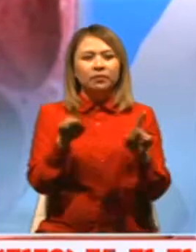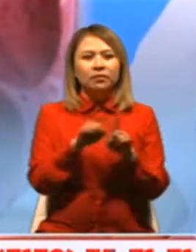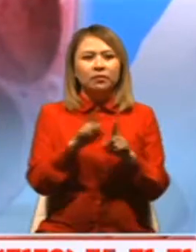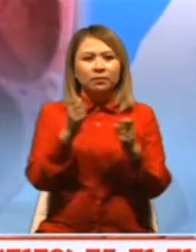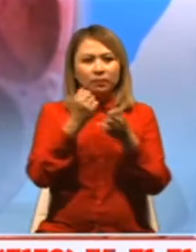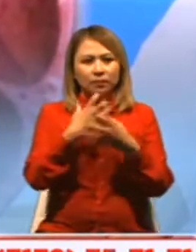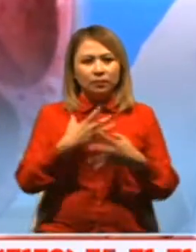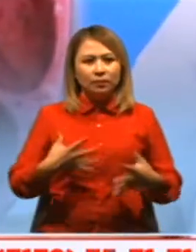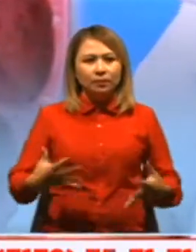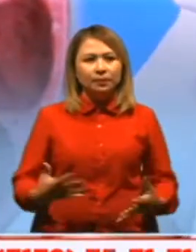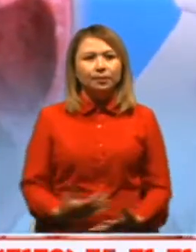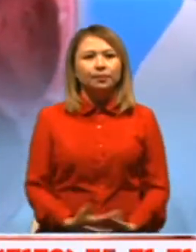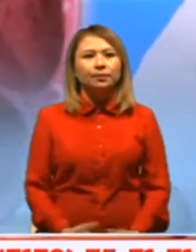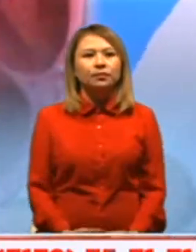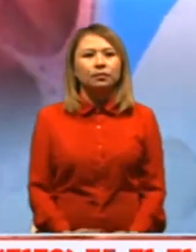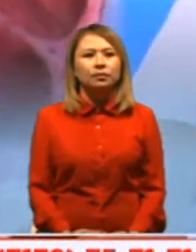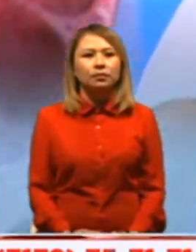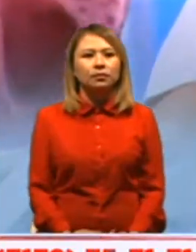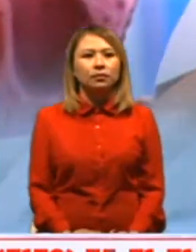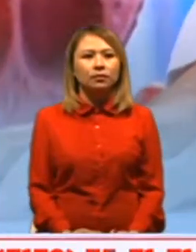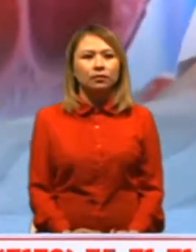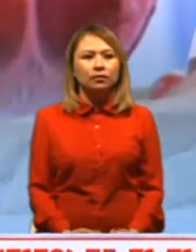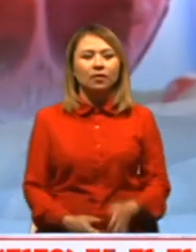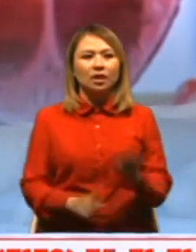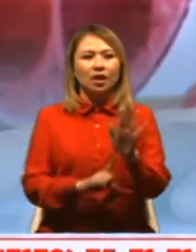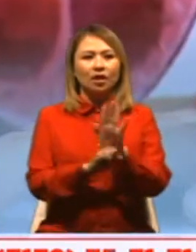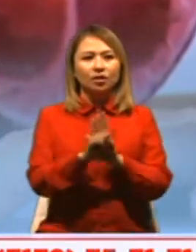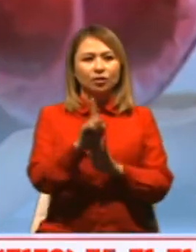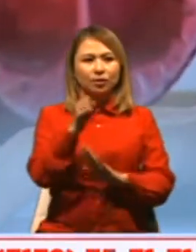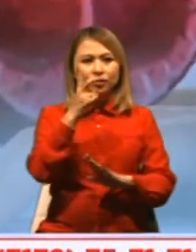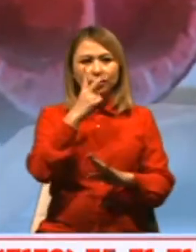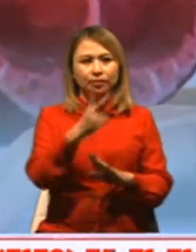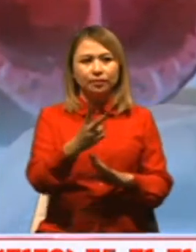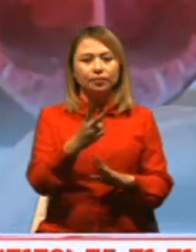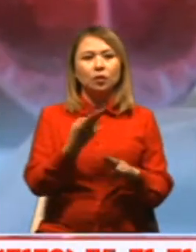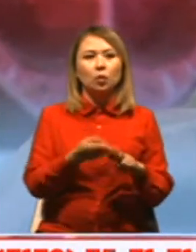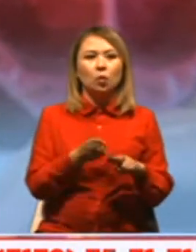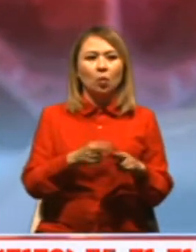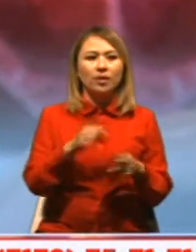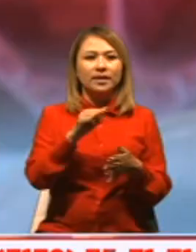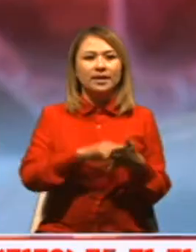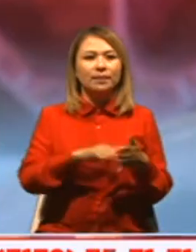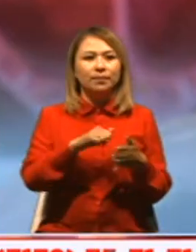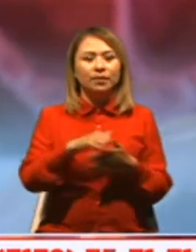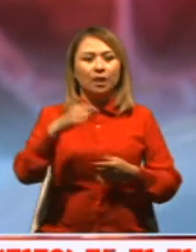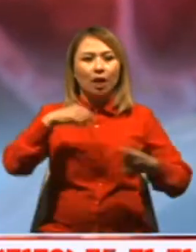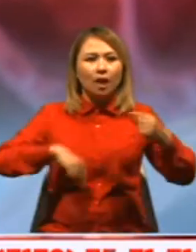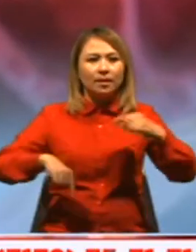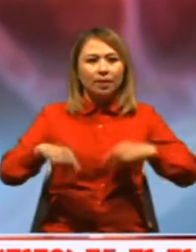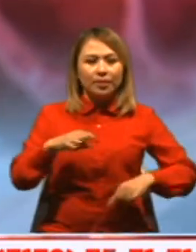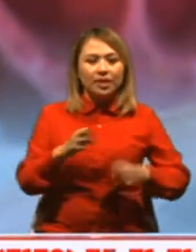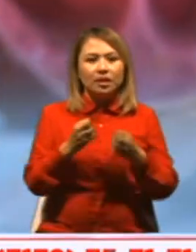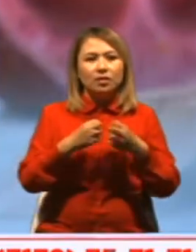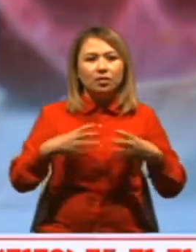ісінеді ғой, тіндерді қараңыз. Тіндерде ісіну пайда болады. Сол себепті біздің ағзамызда ісіну болады.